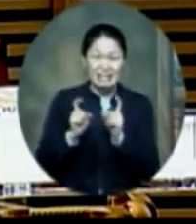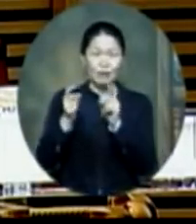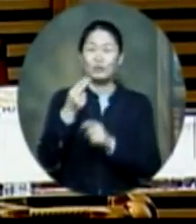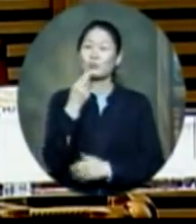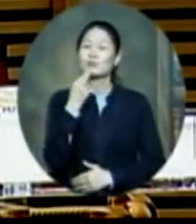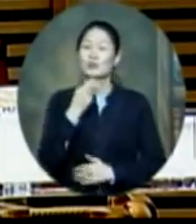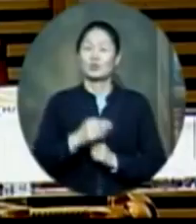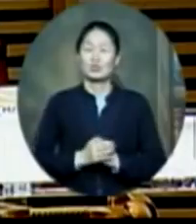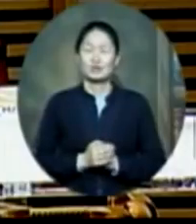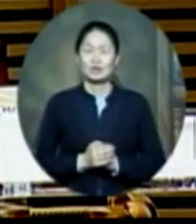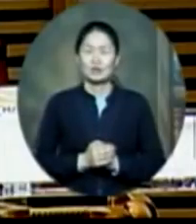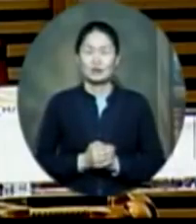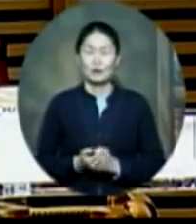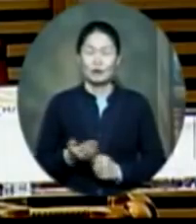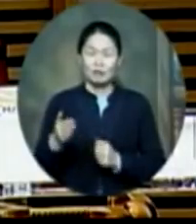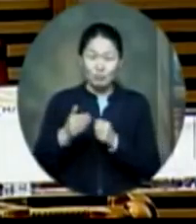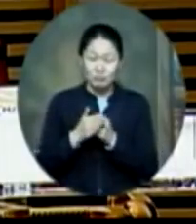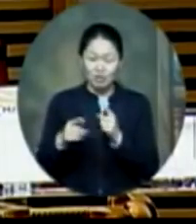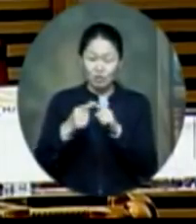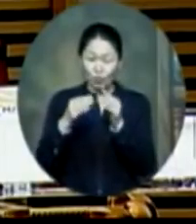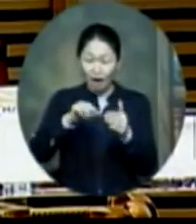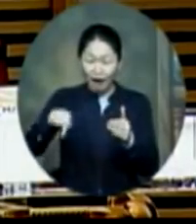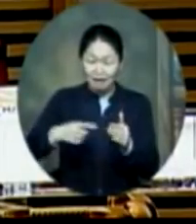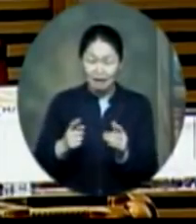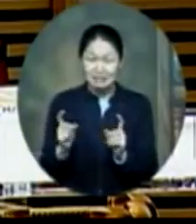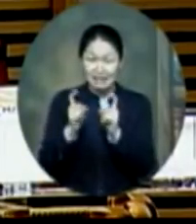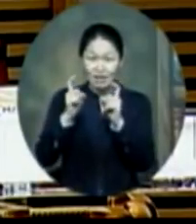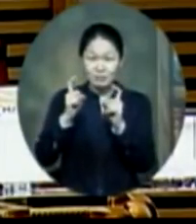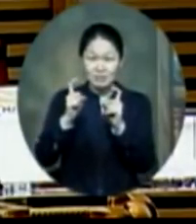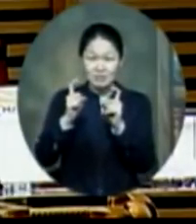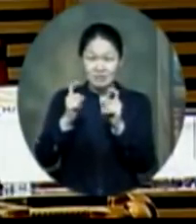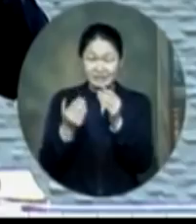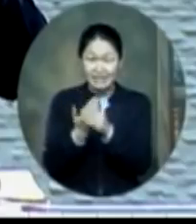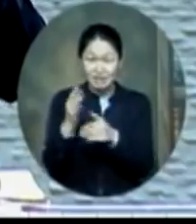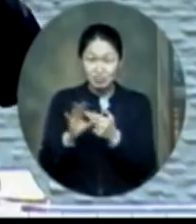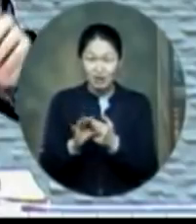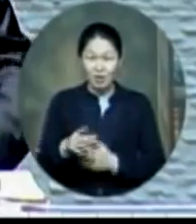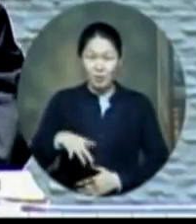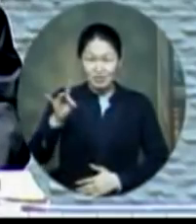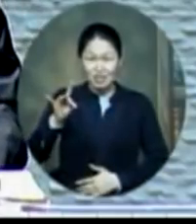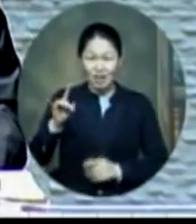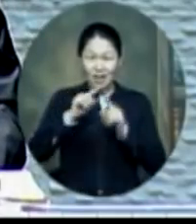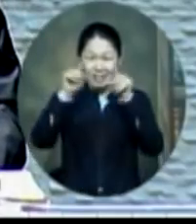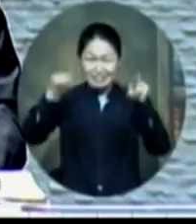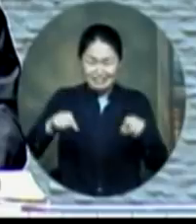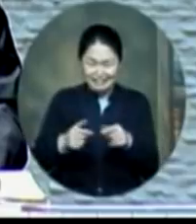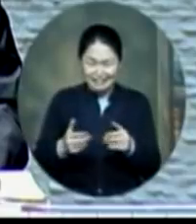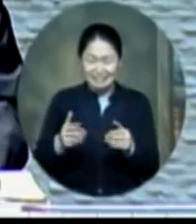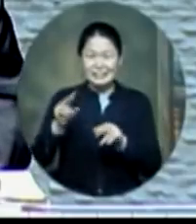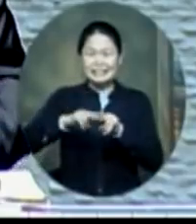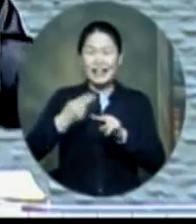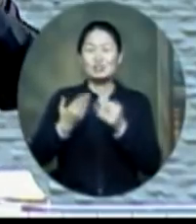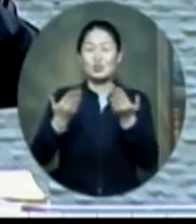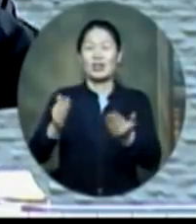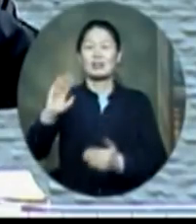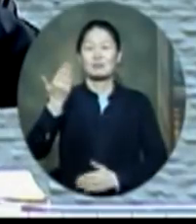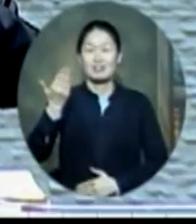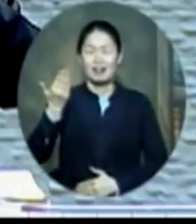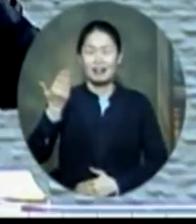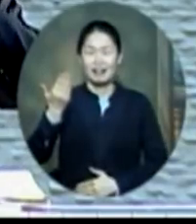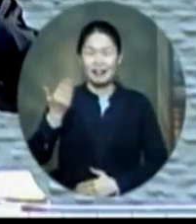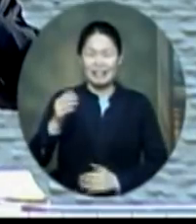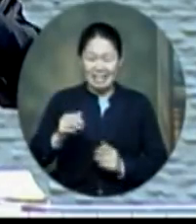않아요. 그러니까 교회 안에 싸움이 생기면 일단은 표창장을 주고 봐야 돼요. 싸울